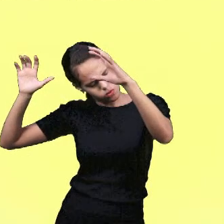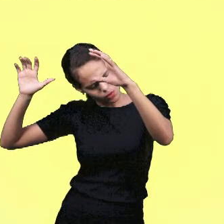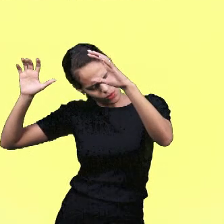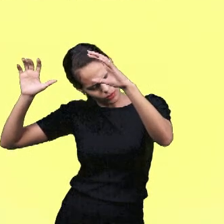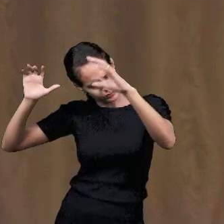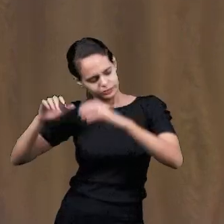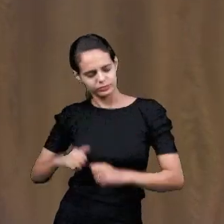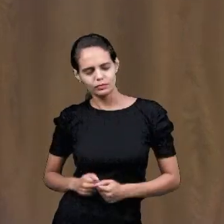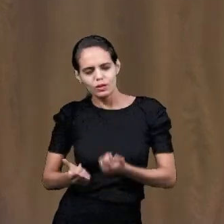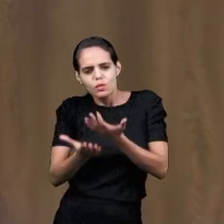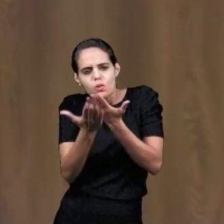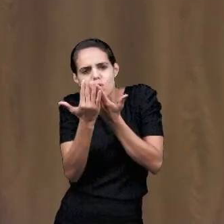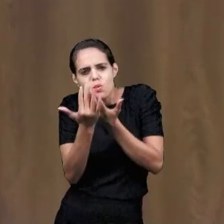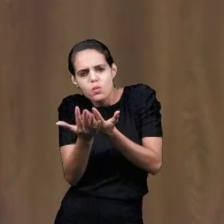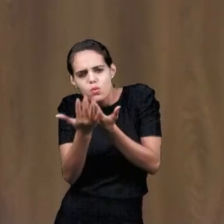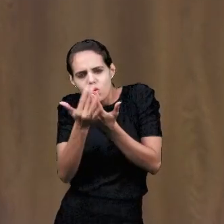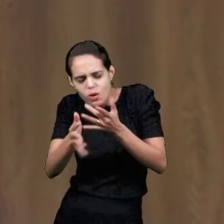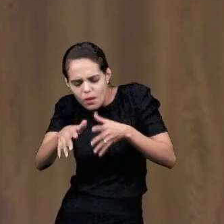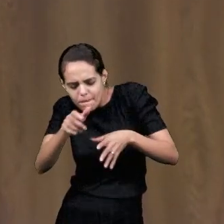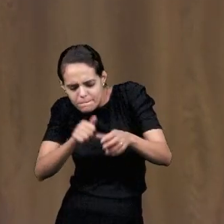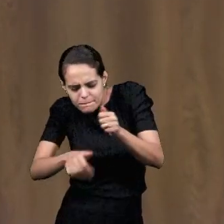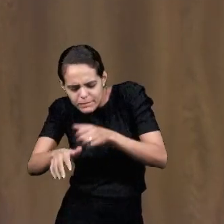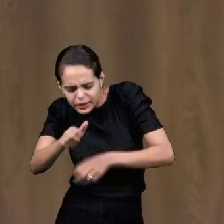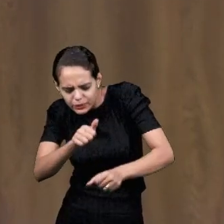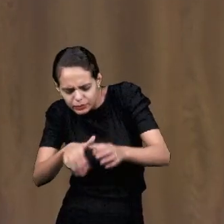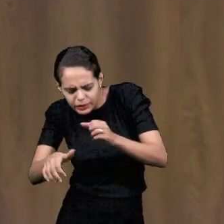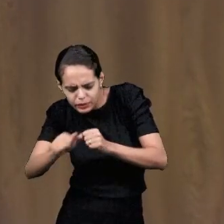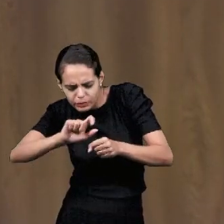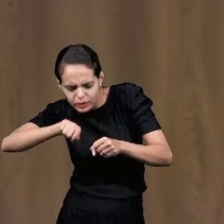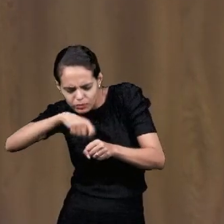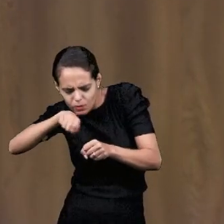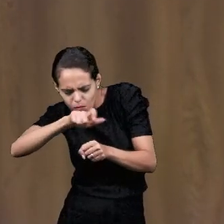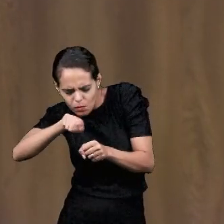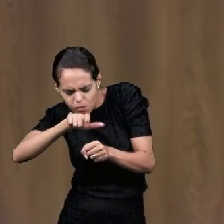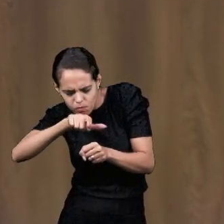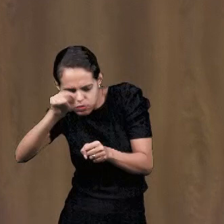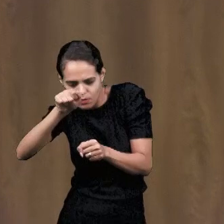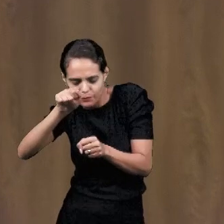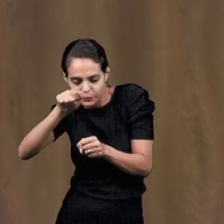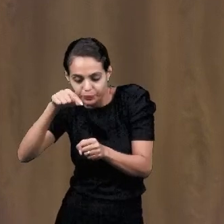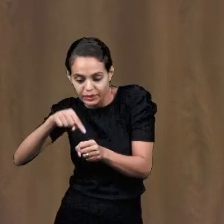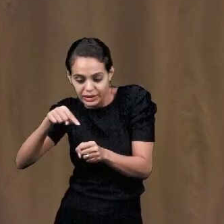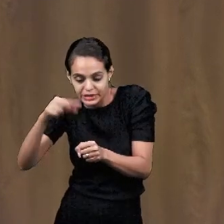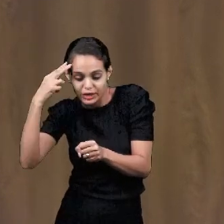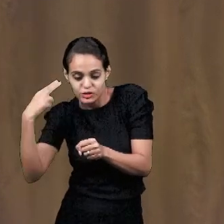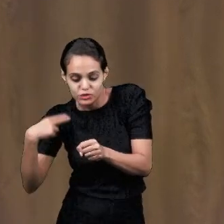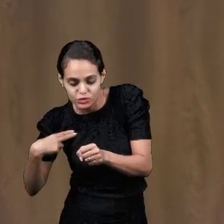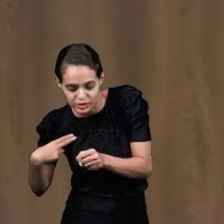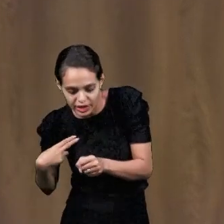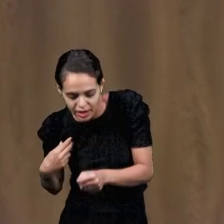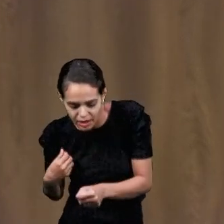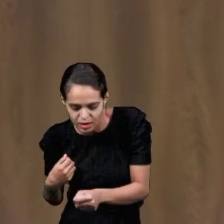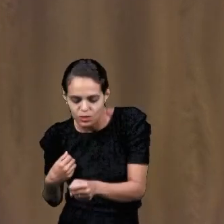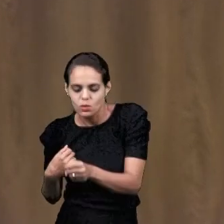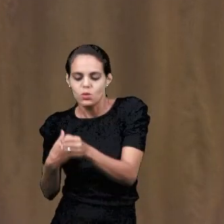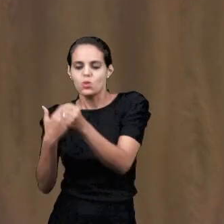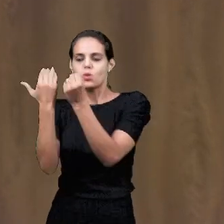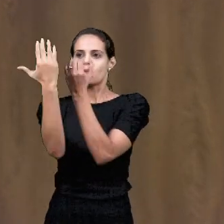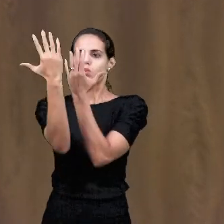gerbes. Dans un moment donné, la gerbe de Joseph s'est levée et de ses frères se sont